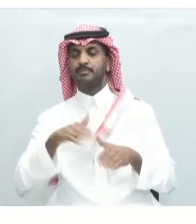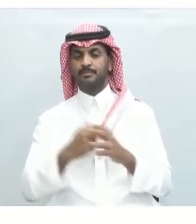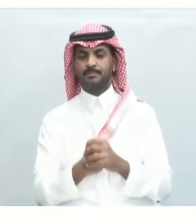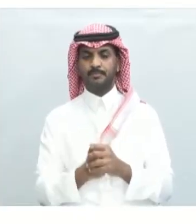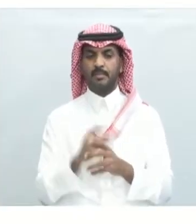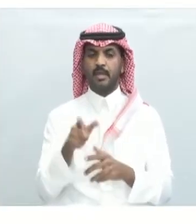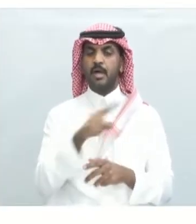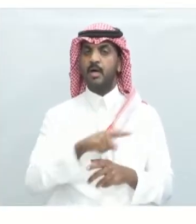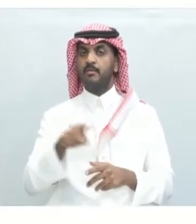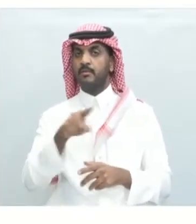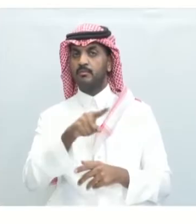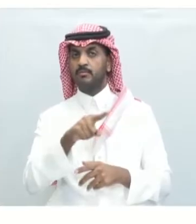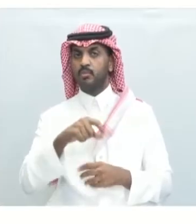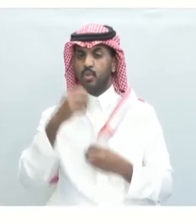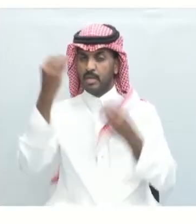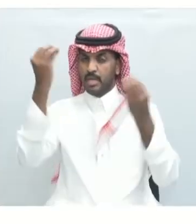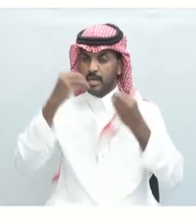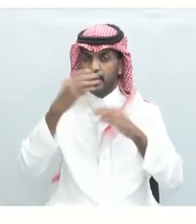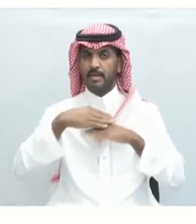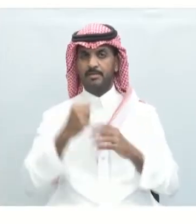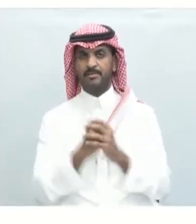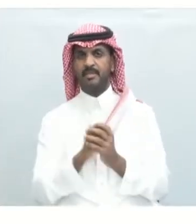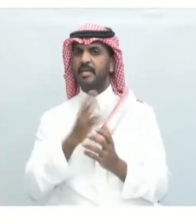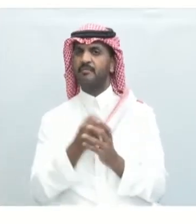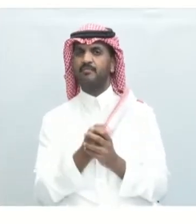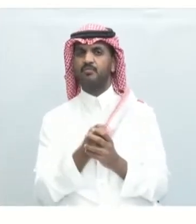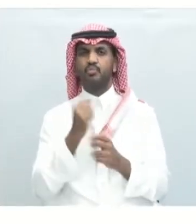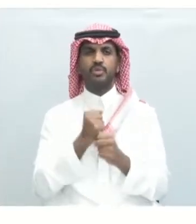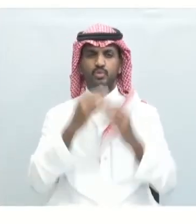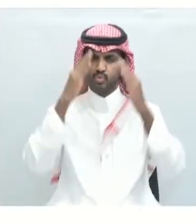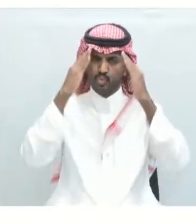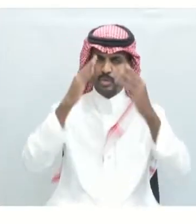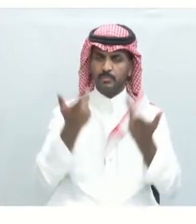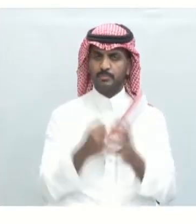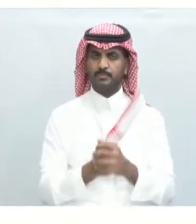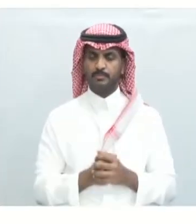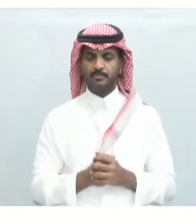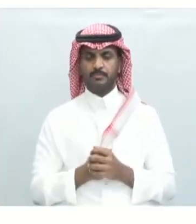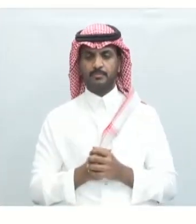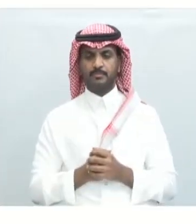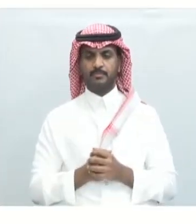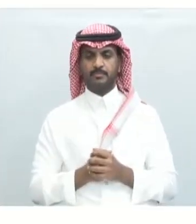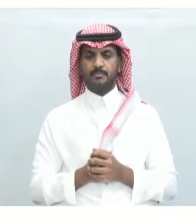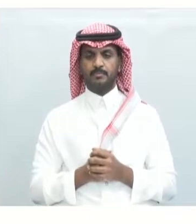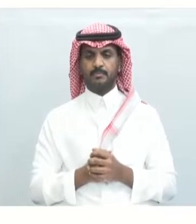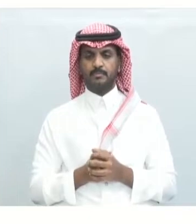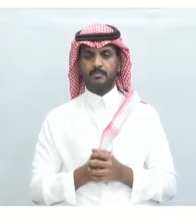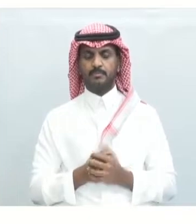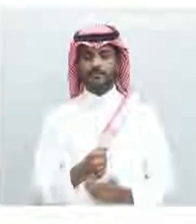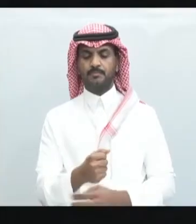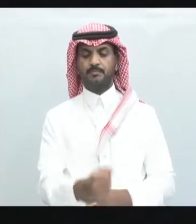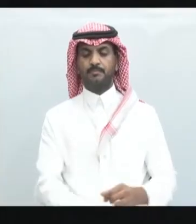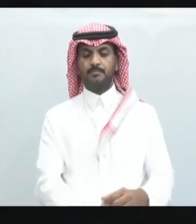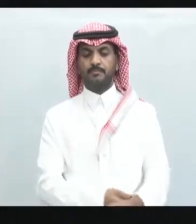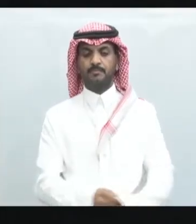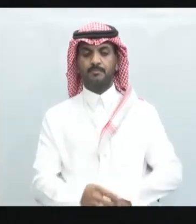النعم التي انعم الله عز وجل بها علينا كيف نؤدي شكرها من يستطيع الاجابه تعلمناها في الدرس السابق كيف